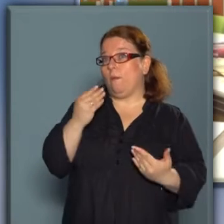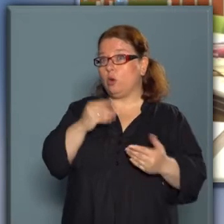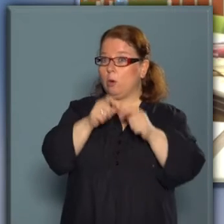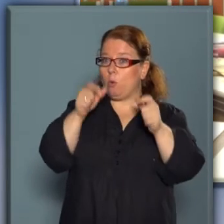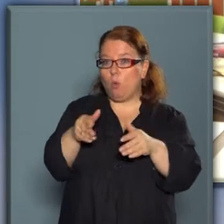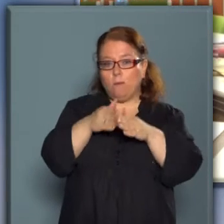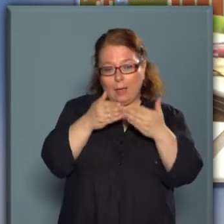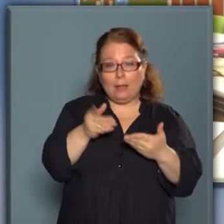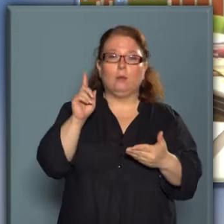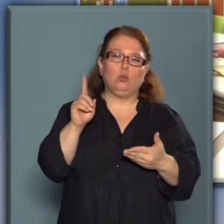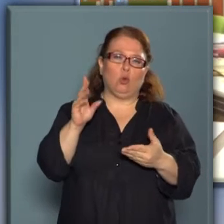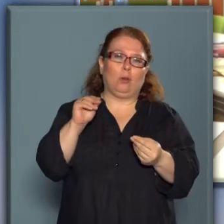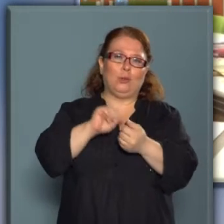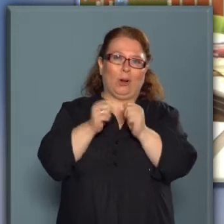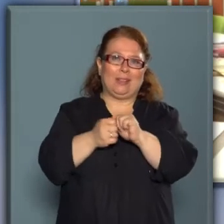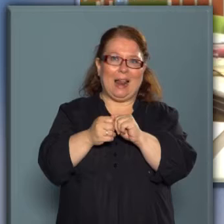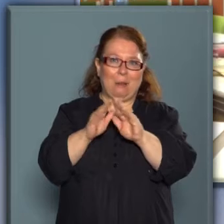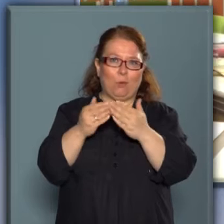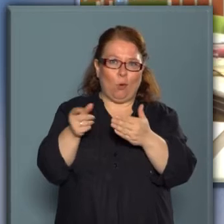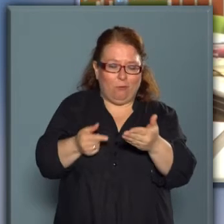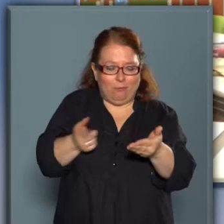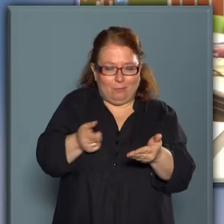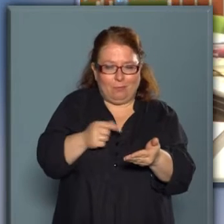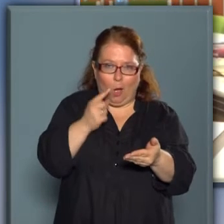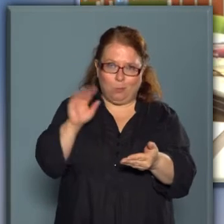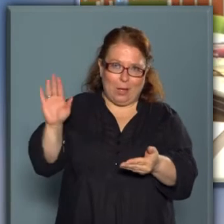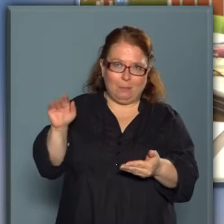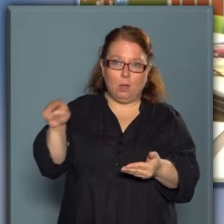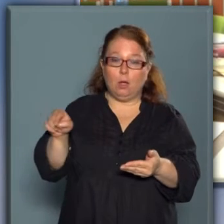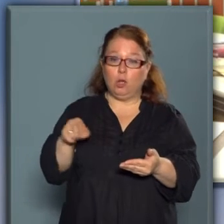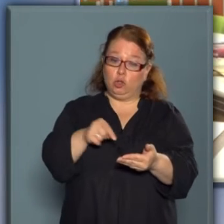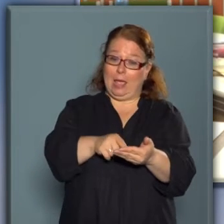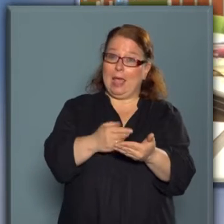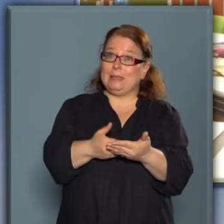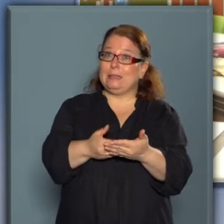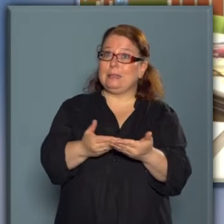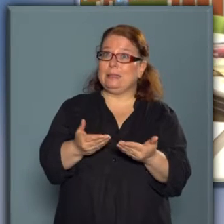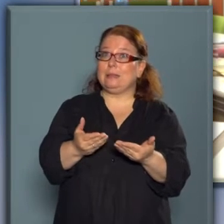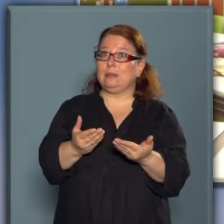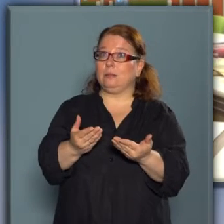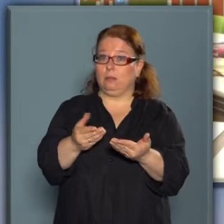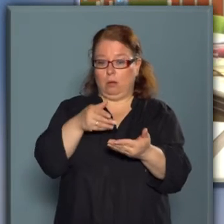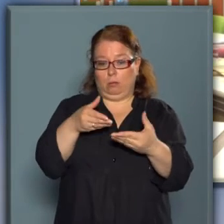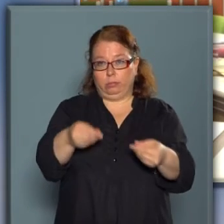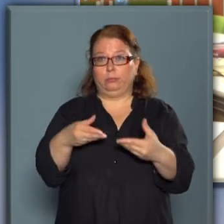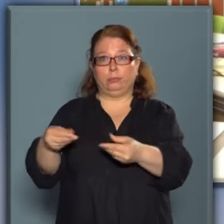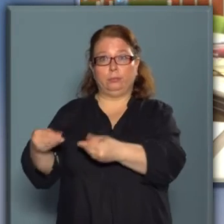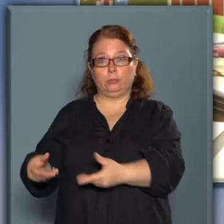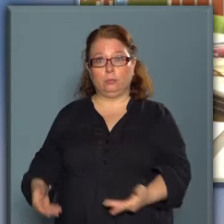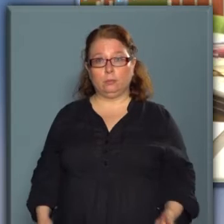olvastam a könyveket, történelmi könyvei voltak, főleg édesapámnak. És akkor azokat ugye